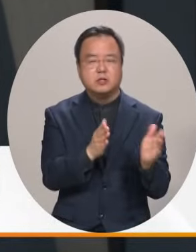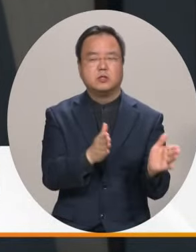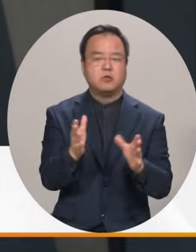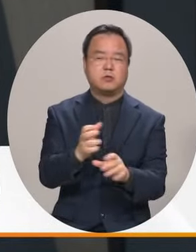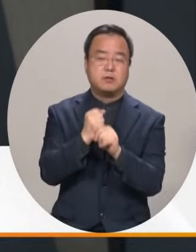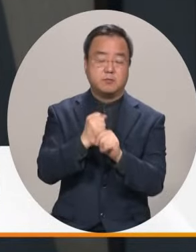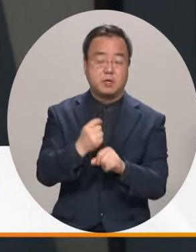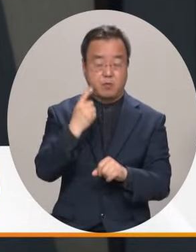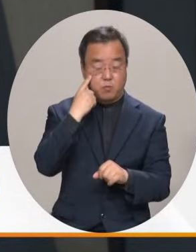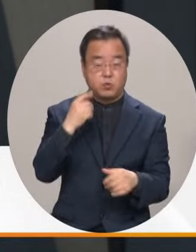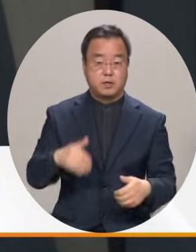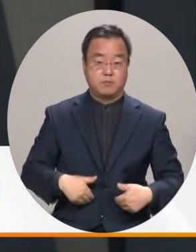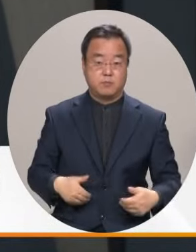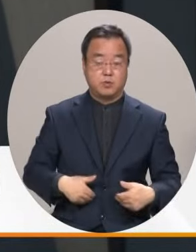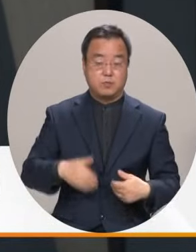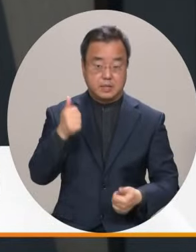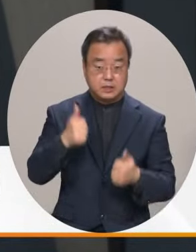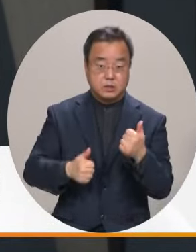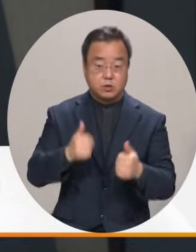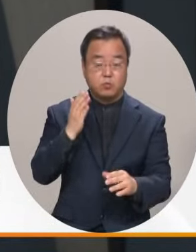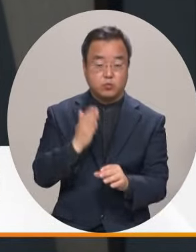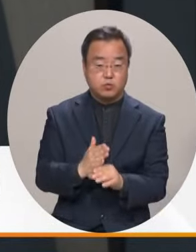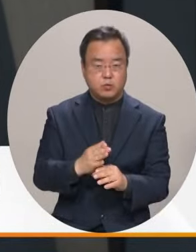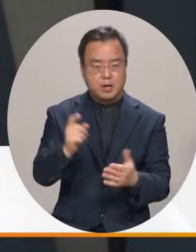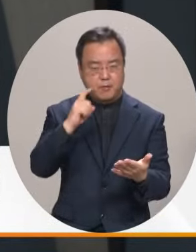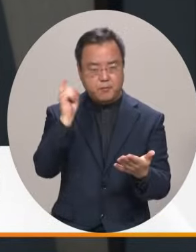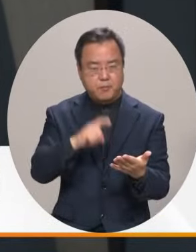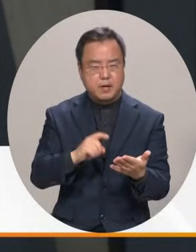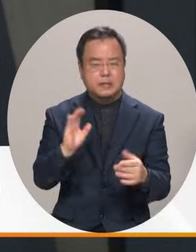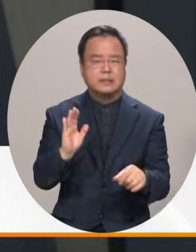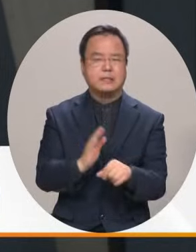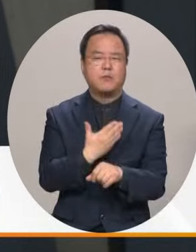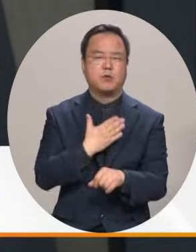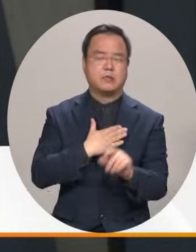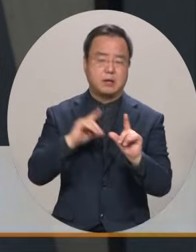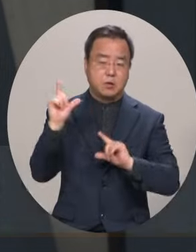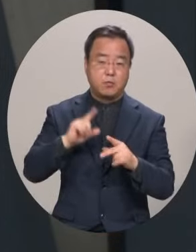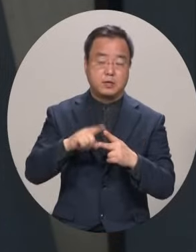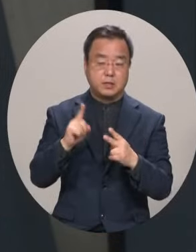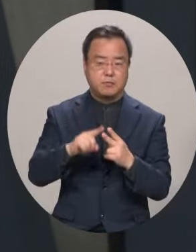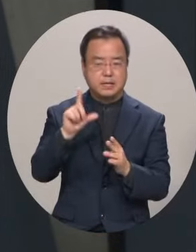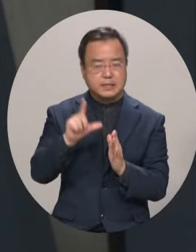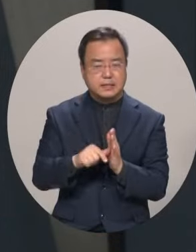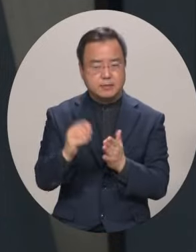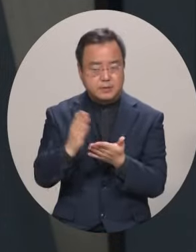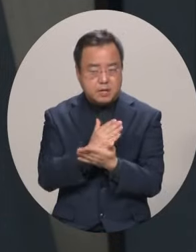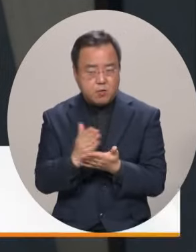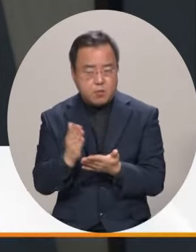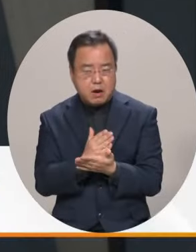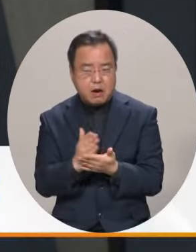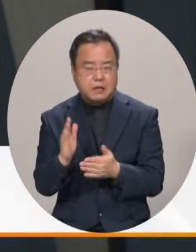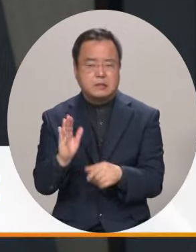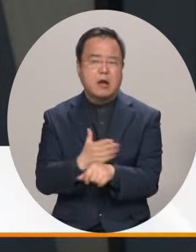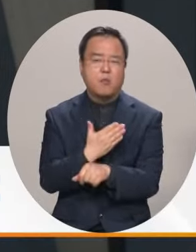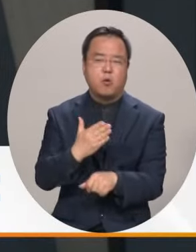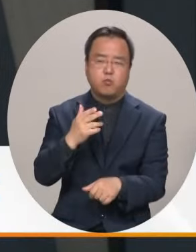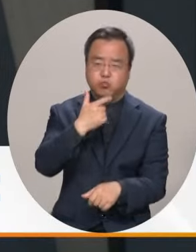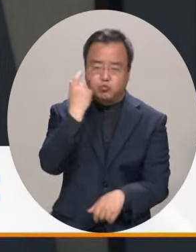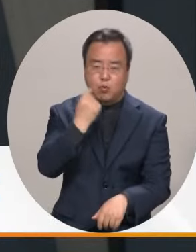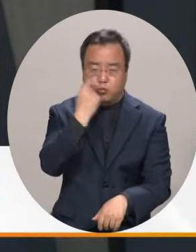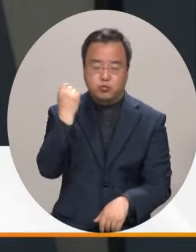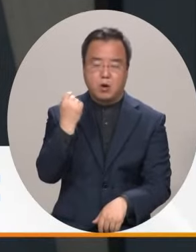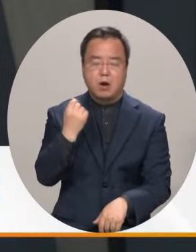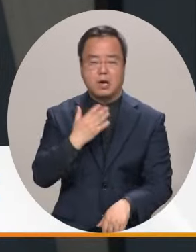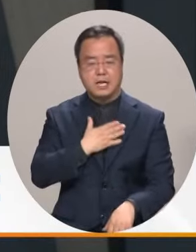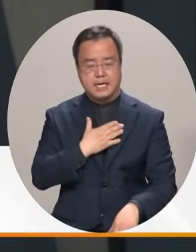필요합니다 또 시험을 치면서 발견한 잘못된 태도나 아니면 시간 안되 등의 문제 문제점들도 보완하는